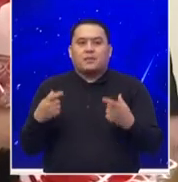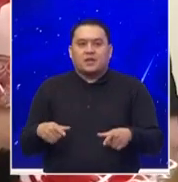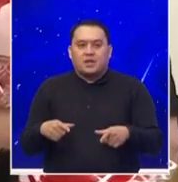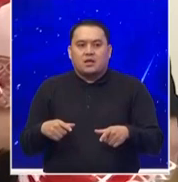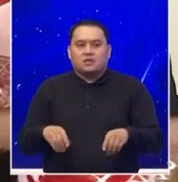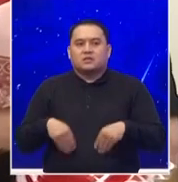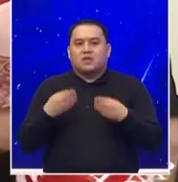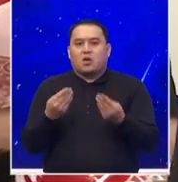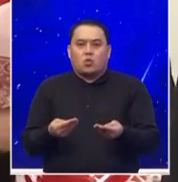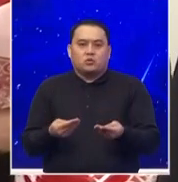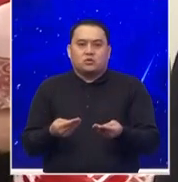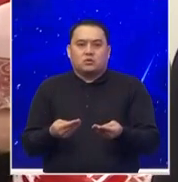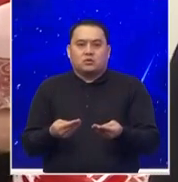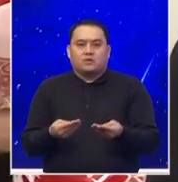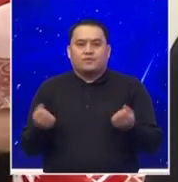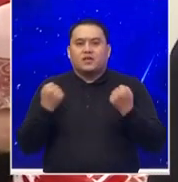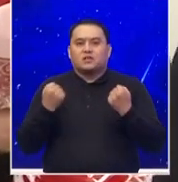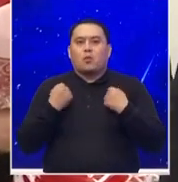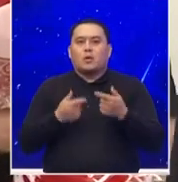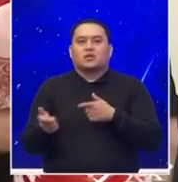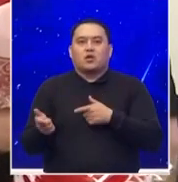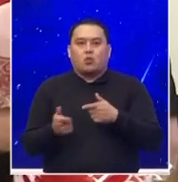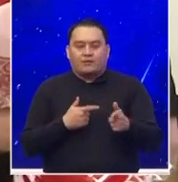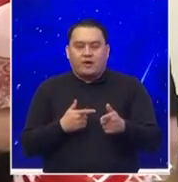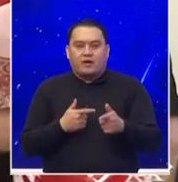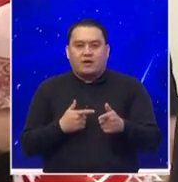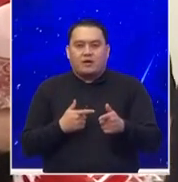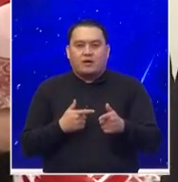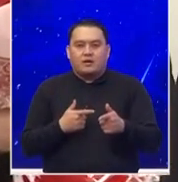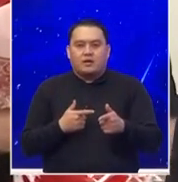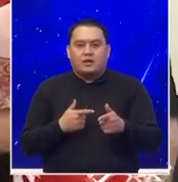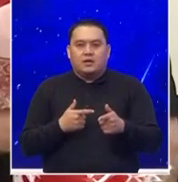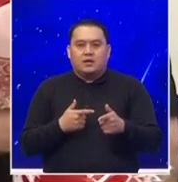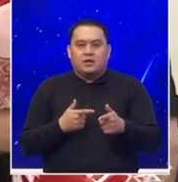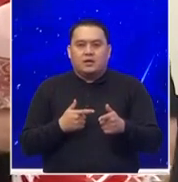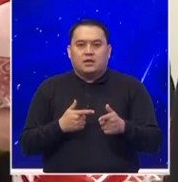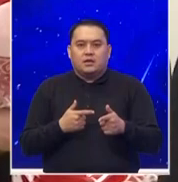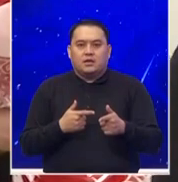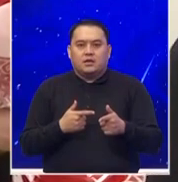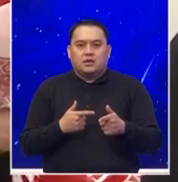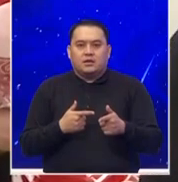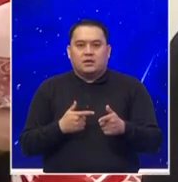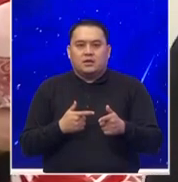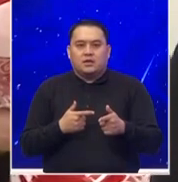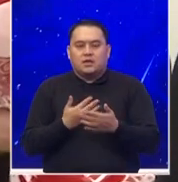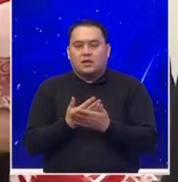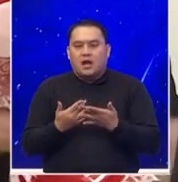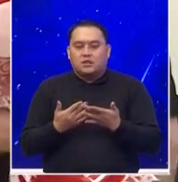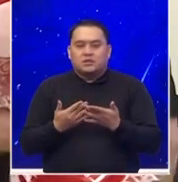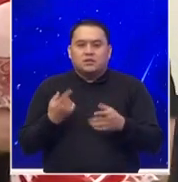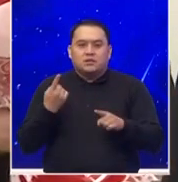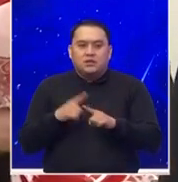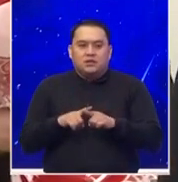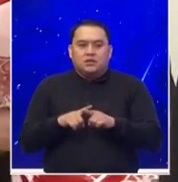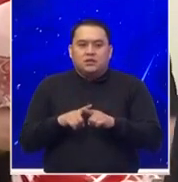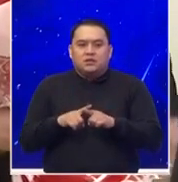это сдается общефизическая подготовка, то есть физику не сдают. Кихон, ката, это, то есть техника